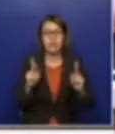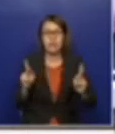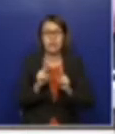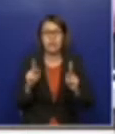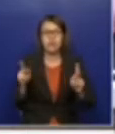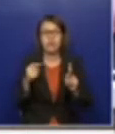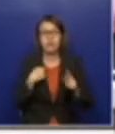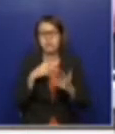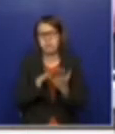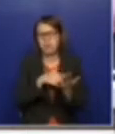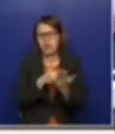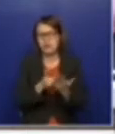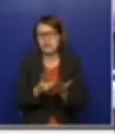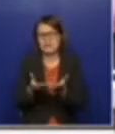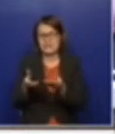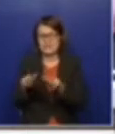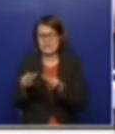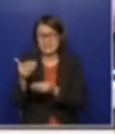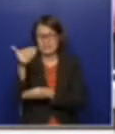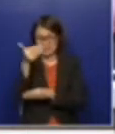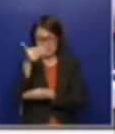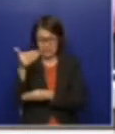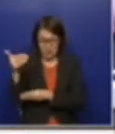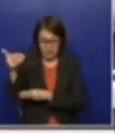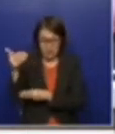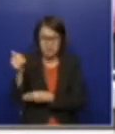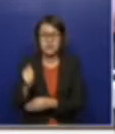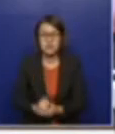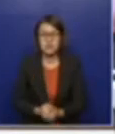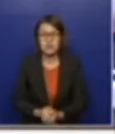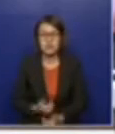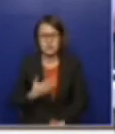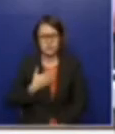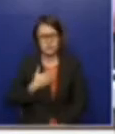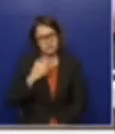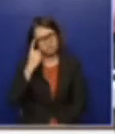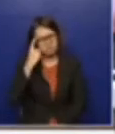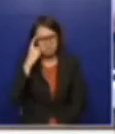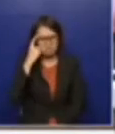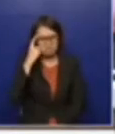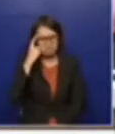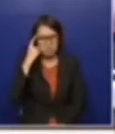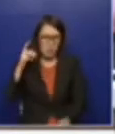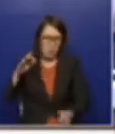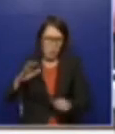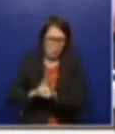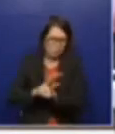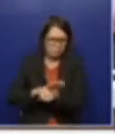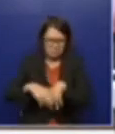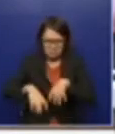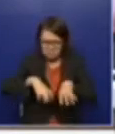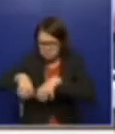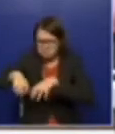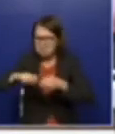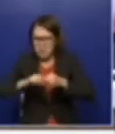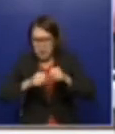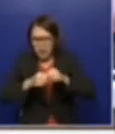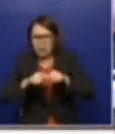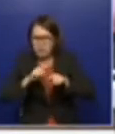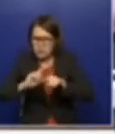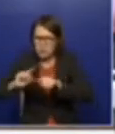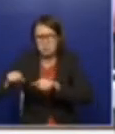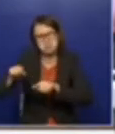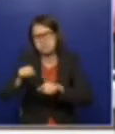นโยบายที่ดินแห่งชาติผมคิดว่ายังไม่ครอบคลุมในการจัดการแก้ไขปัญหาที่